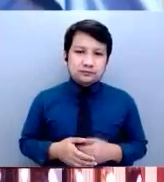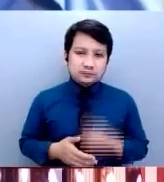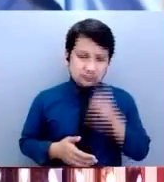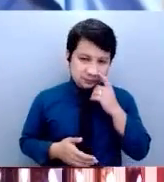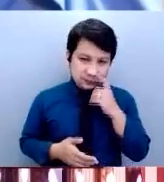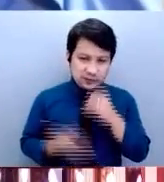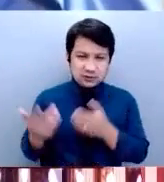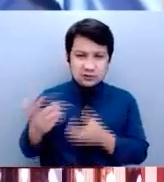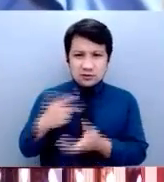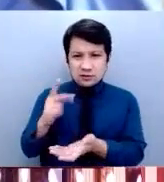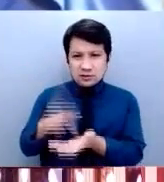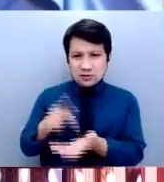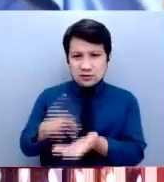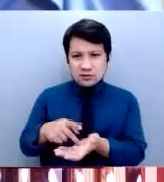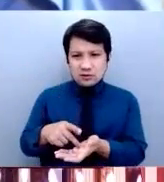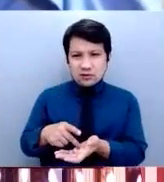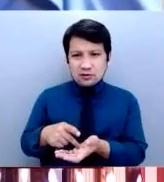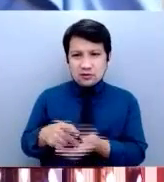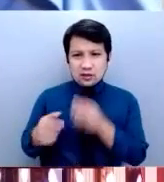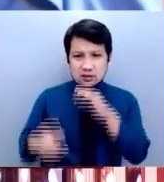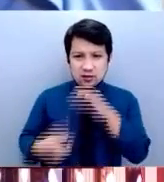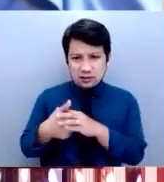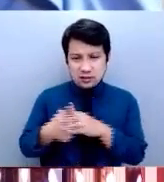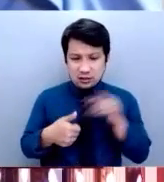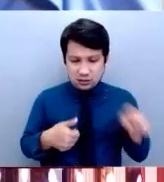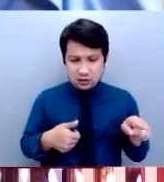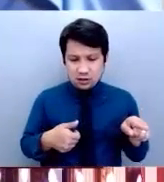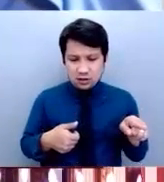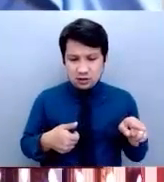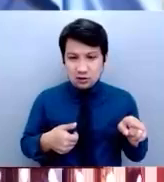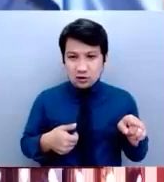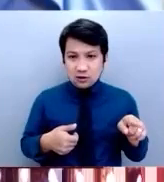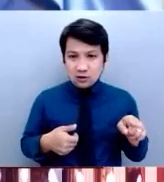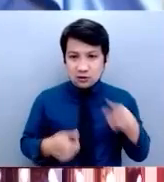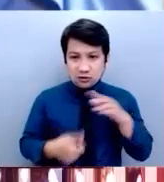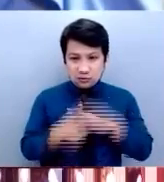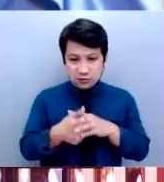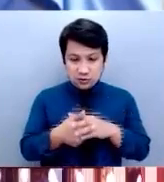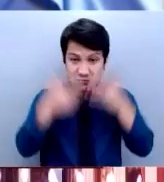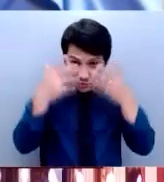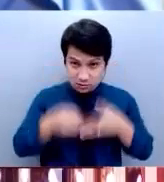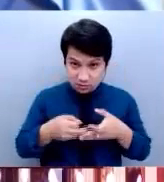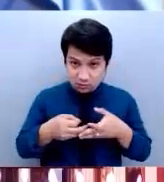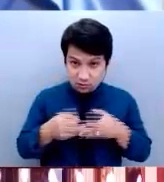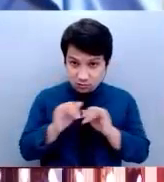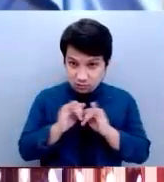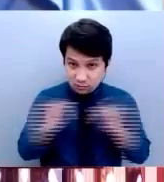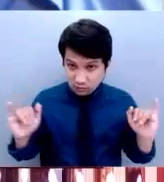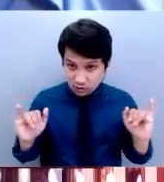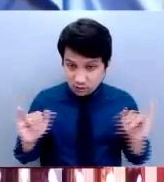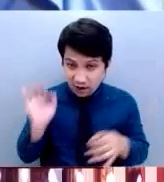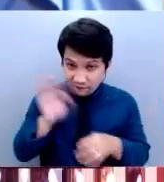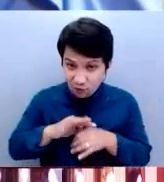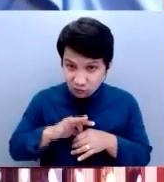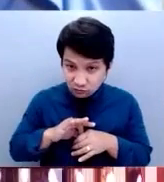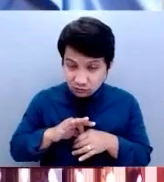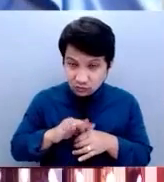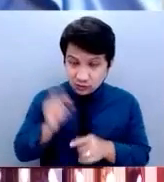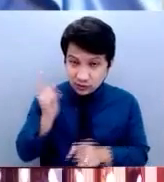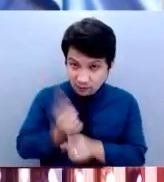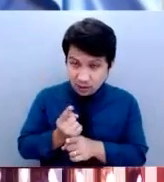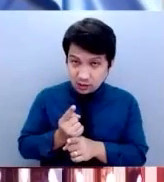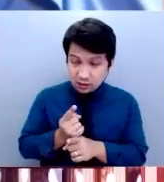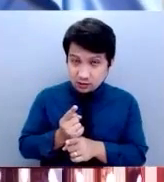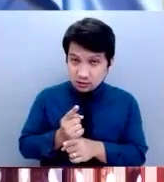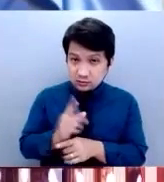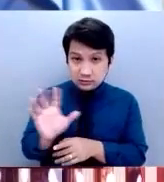Kasi yung opinion na nilabas ni Commissioner Guanzon is equivalent to a vote. So tama ba intindi namin? Hindi nyo po